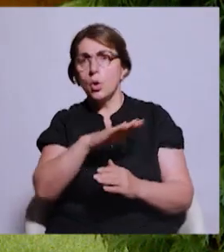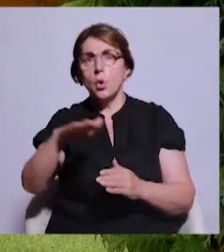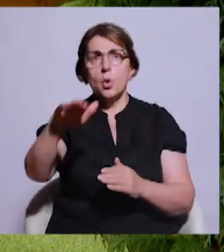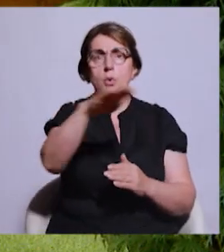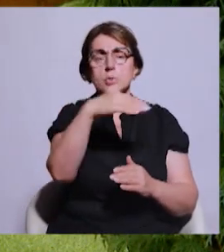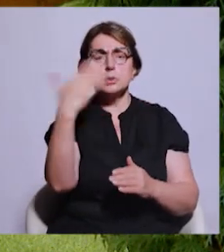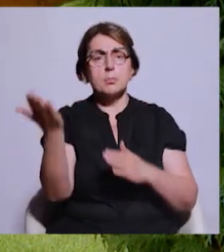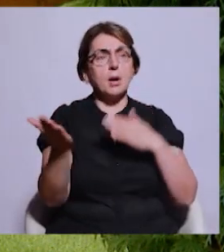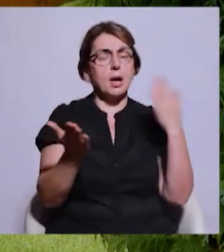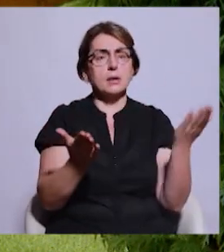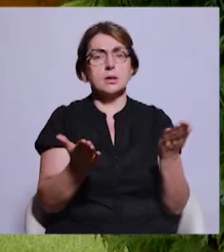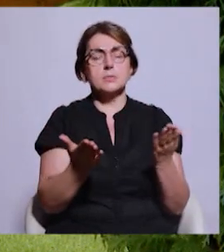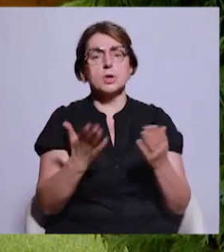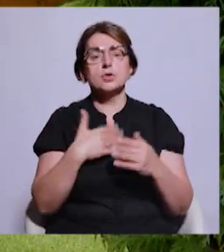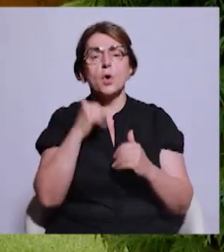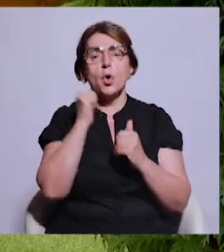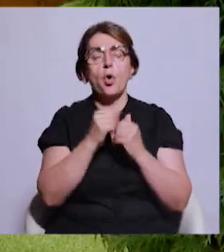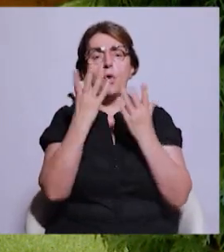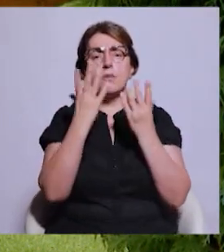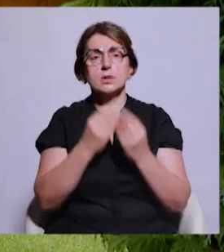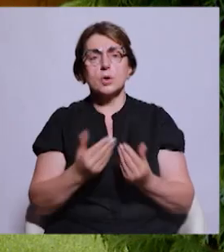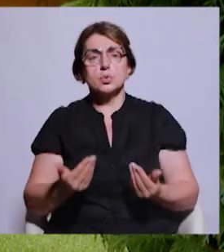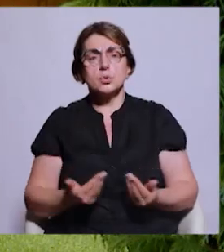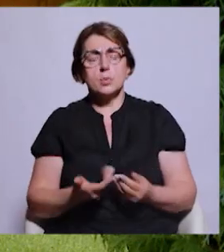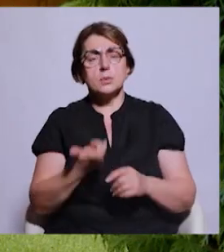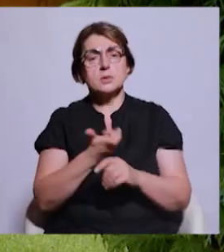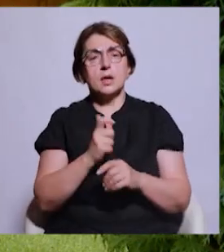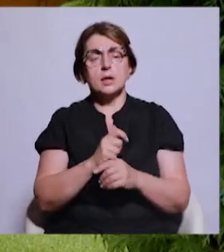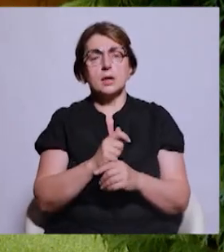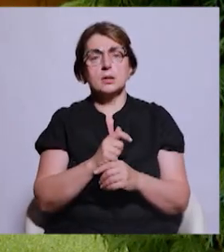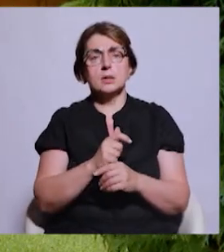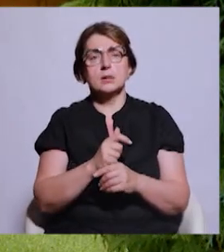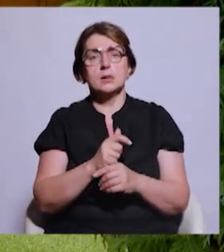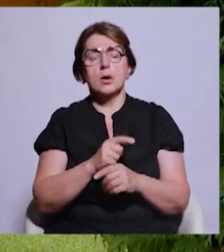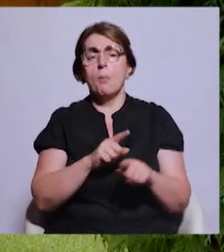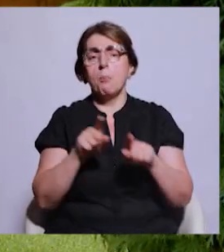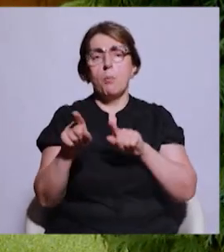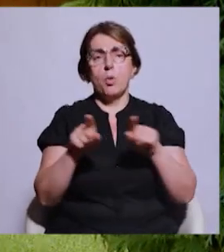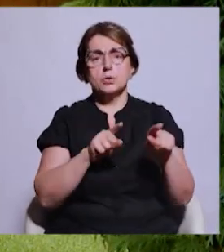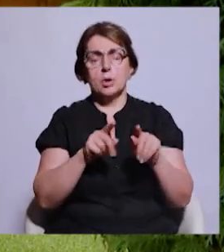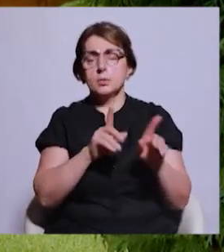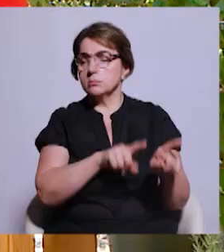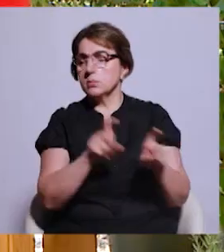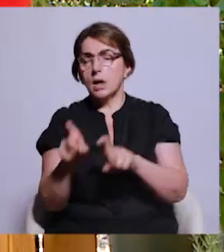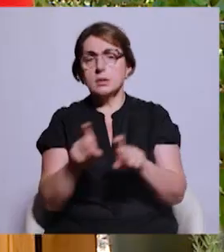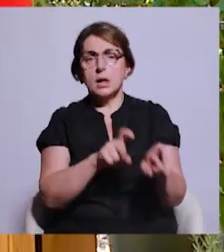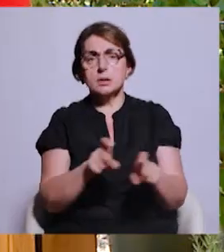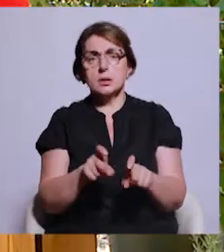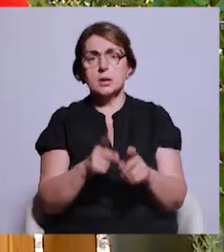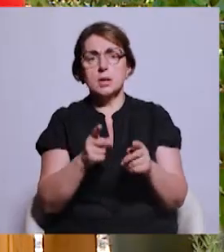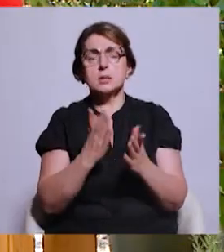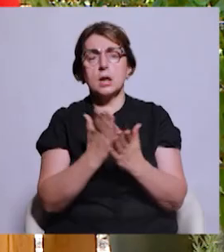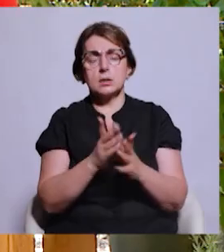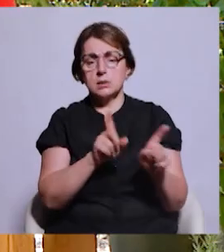და ჰორიზონტის მხარეებზე. ჩვენი ყოველდღიური ცხოვრება დატვირთულია მოძრაობებით,